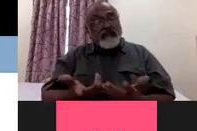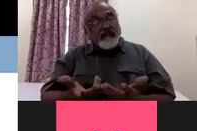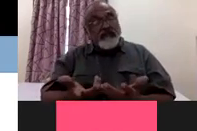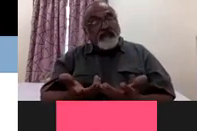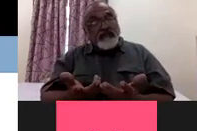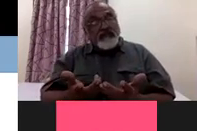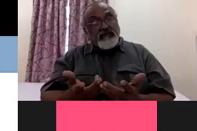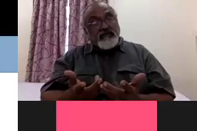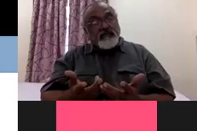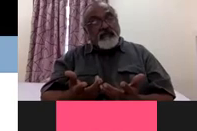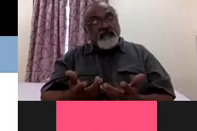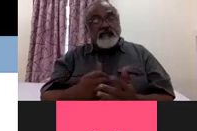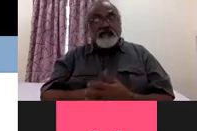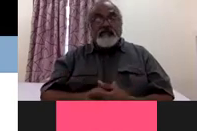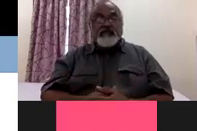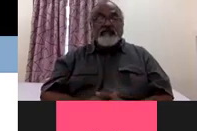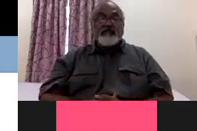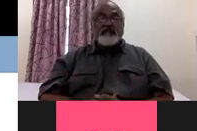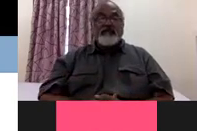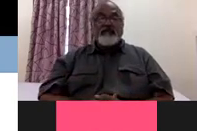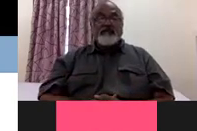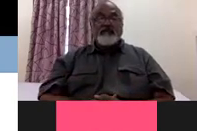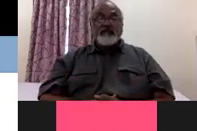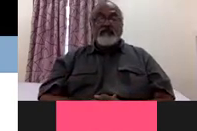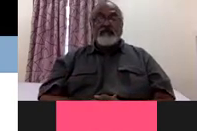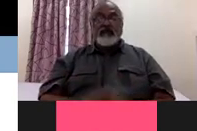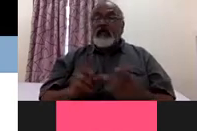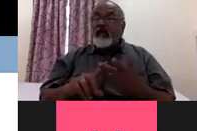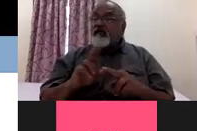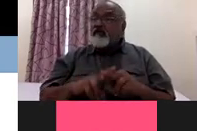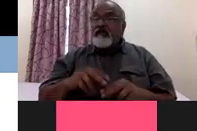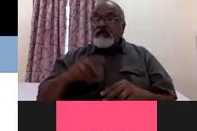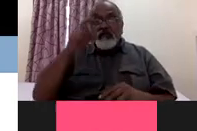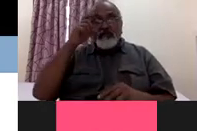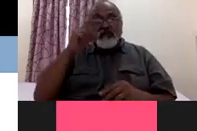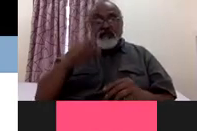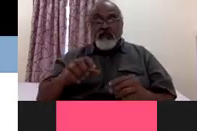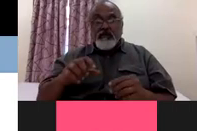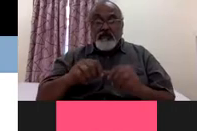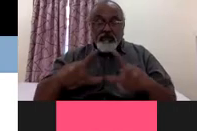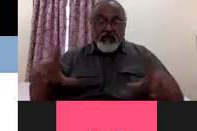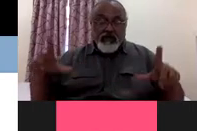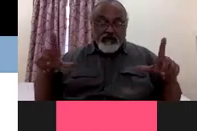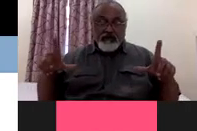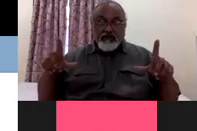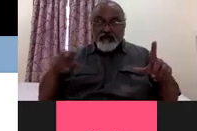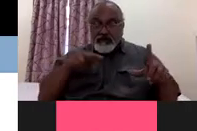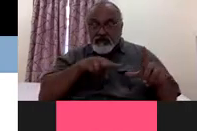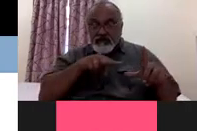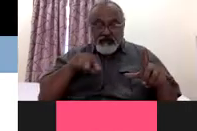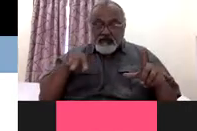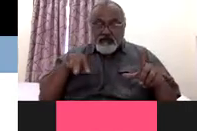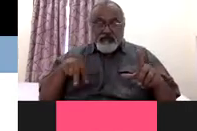स्पेक्स टू टेक अ टेस्ट, व्हाई नॉट अदर डिवाइसेस, मैग्नीफायर क्यों नहीं, अलोइंग डिवाइस, ये सब इक्वल अपॉर्चुनिटी. नो फेवर बीइंग